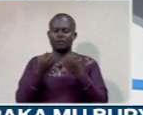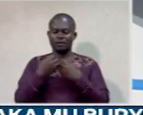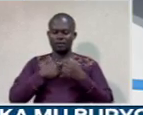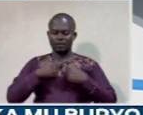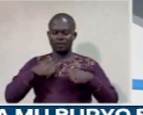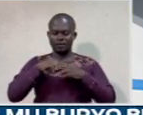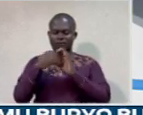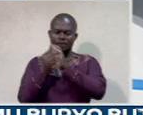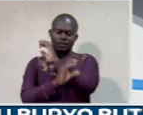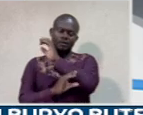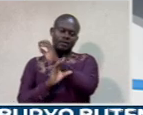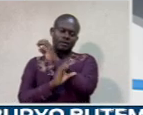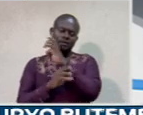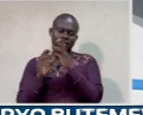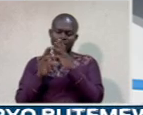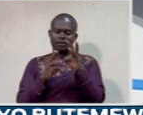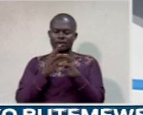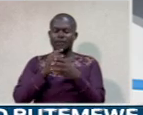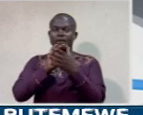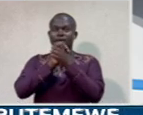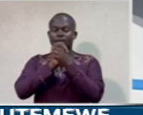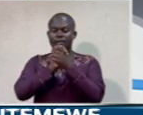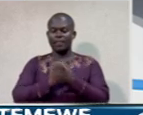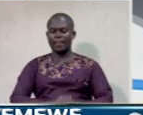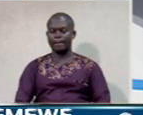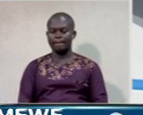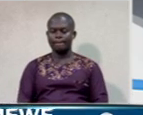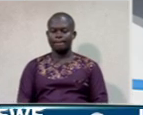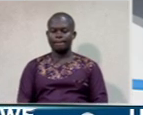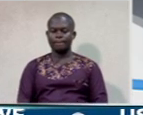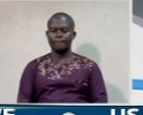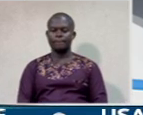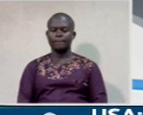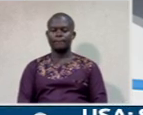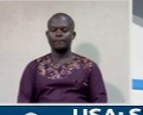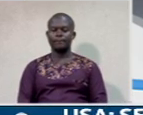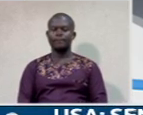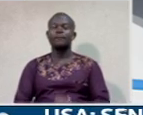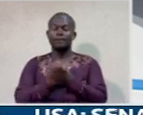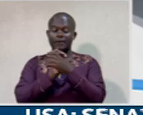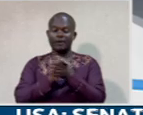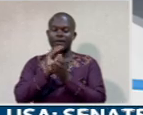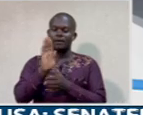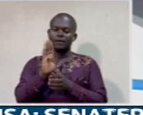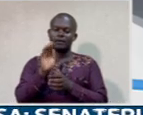w'abanyarwanda batuye mu mahanga ku isi mwiriwe neza Daniel Niriwe bibiyo.